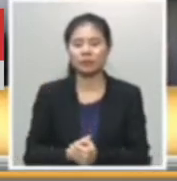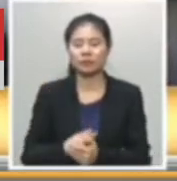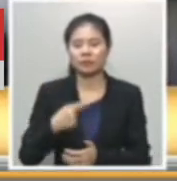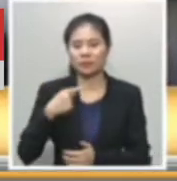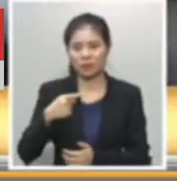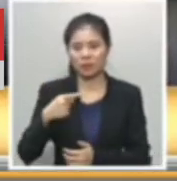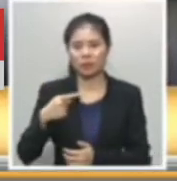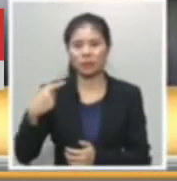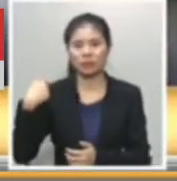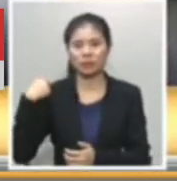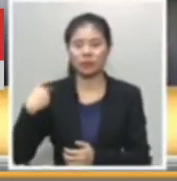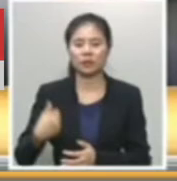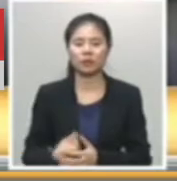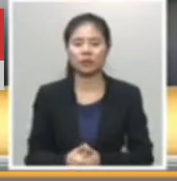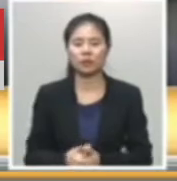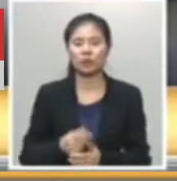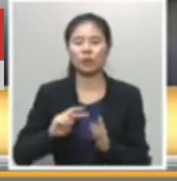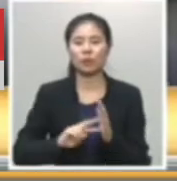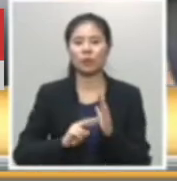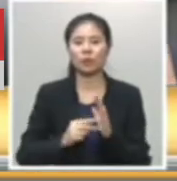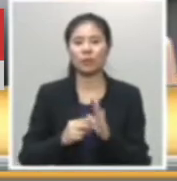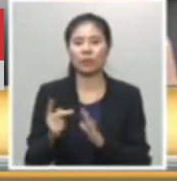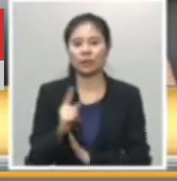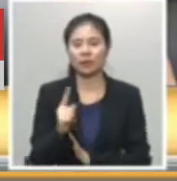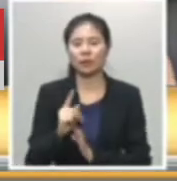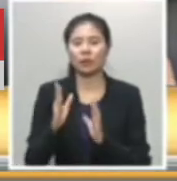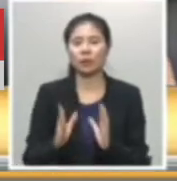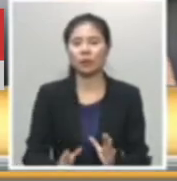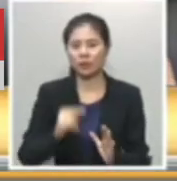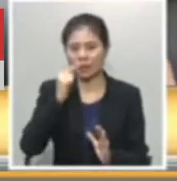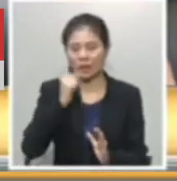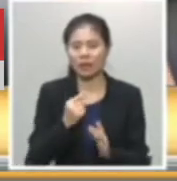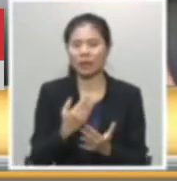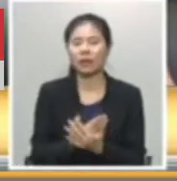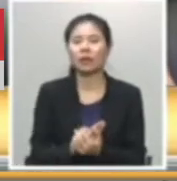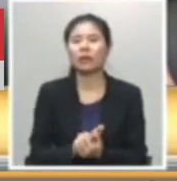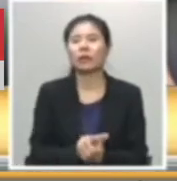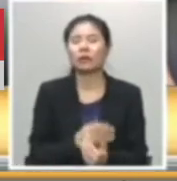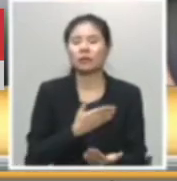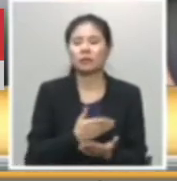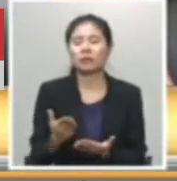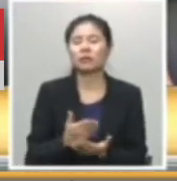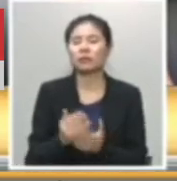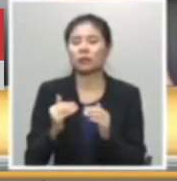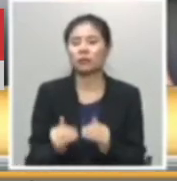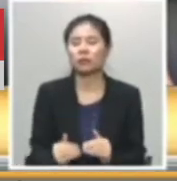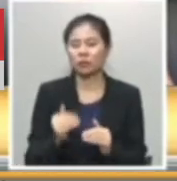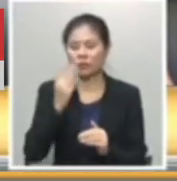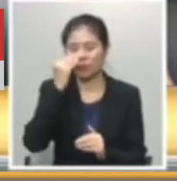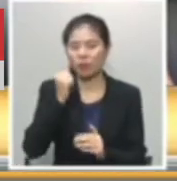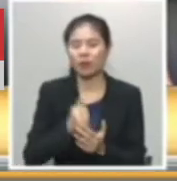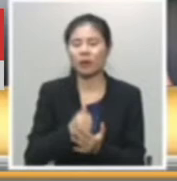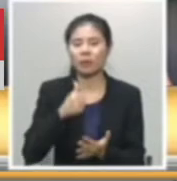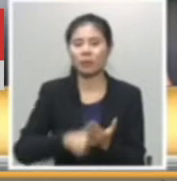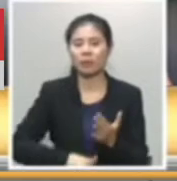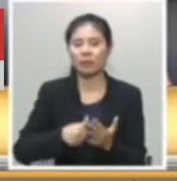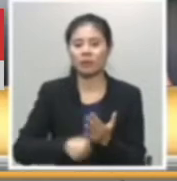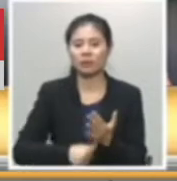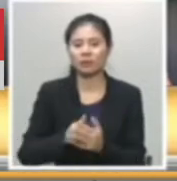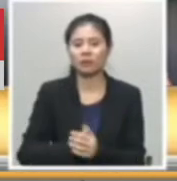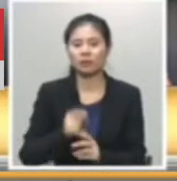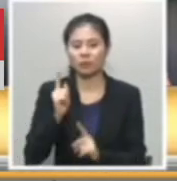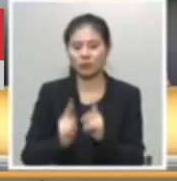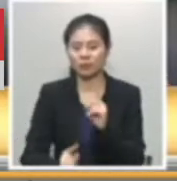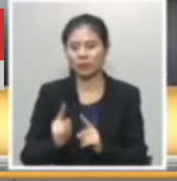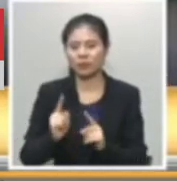าษีมูลค่าเพิ่มเนี่ยนะครับก็แปลว่ากำลังซื้อของคนไทยนั้นลดลงเพราะภาษีมูลค่าเพิ่มเนี่ยก็ถือเป็นตัวชี้วัด